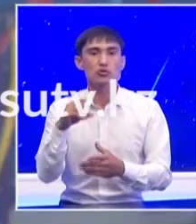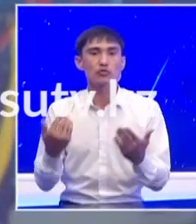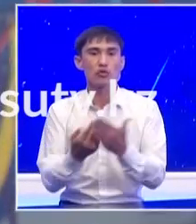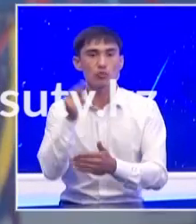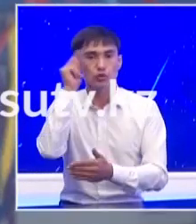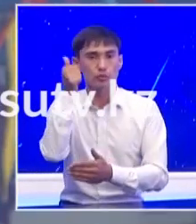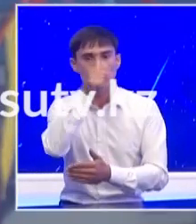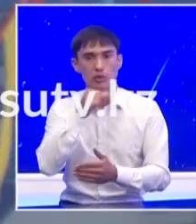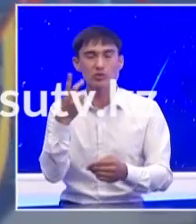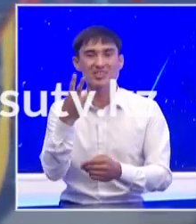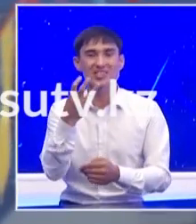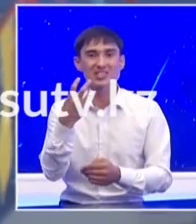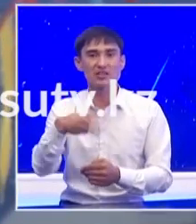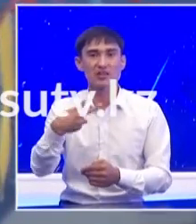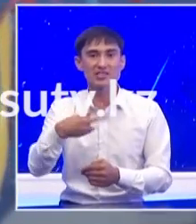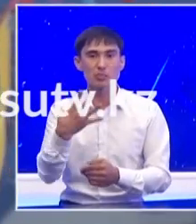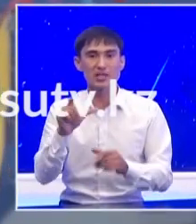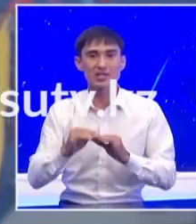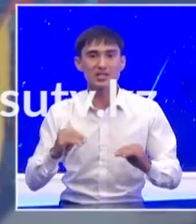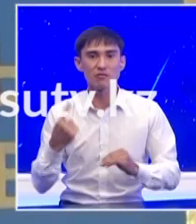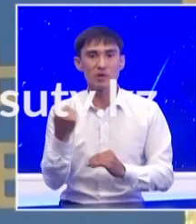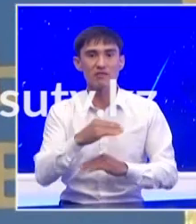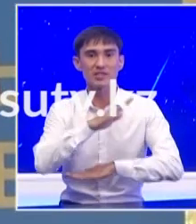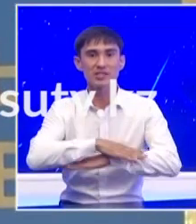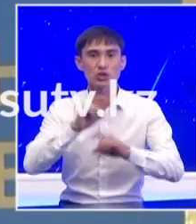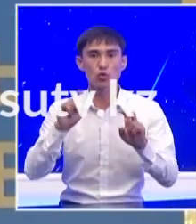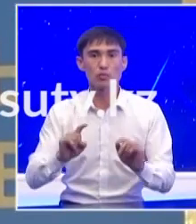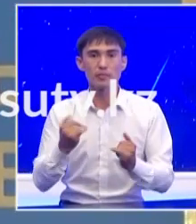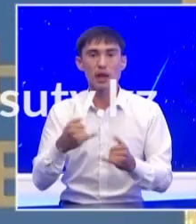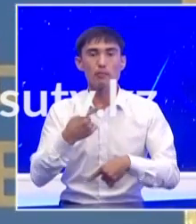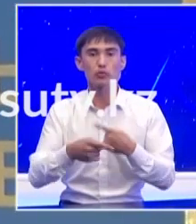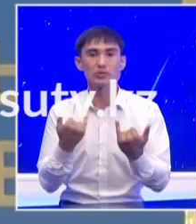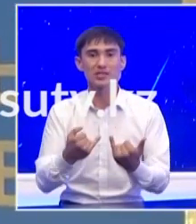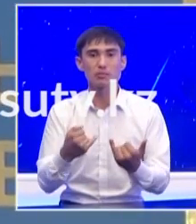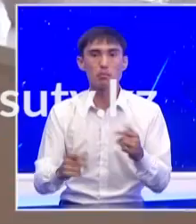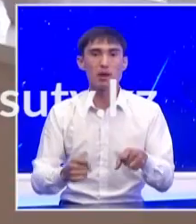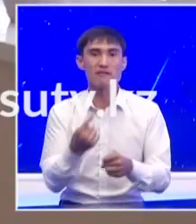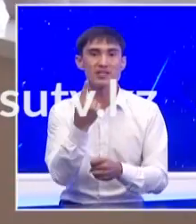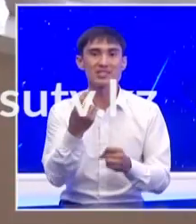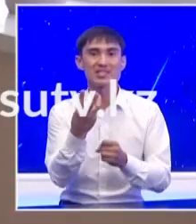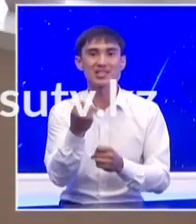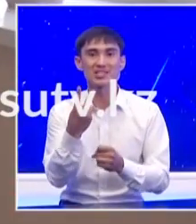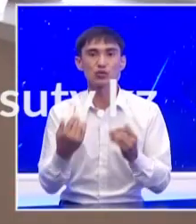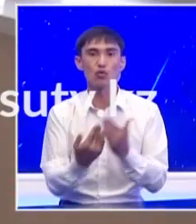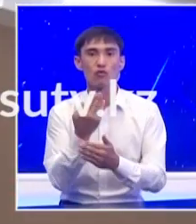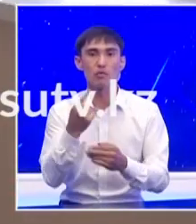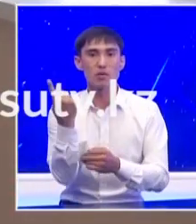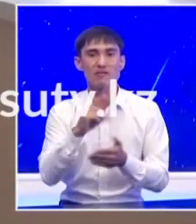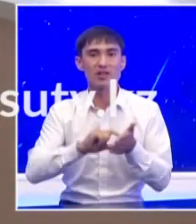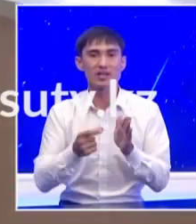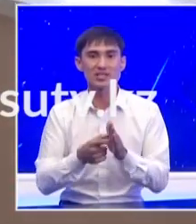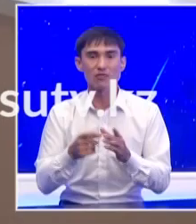году 325 детей впервые сели за школьные парты, а потому здесь появились 13 новых первых классов. В